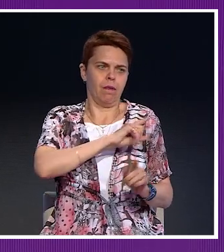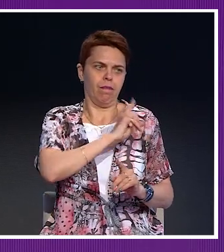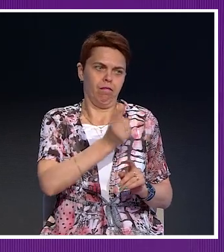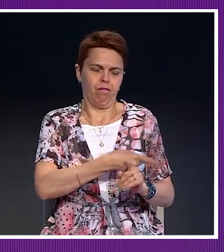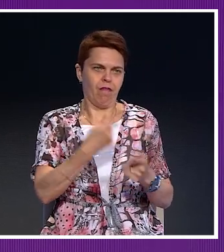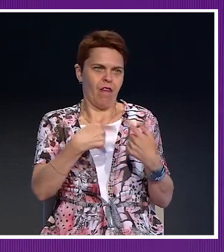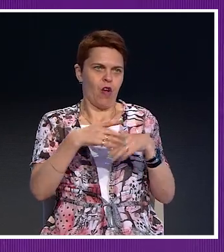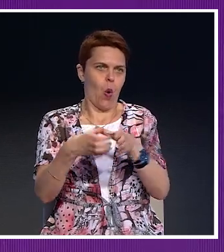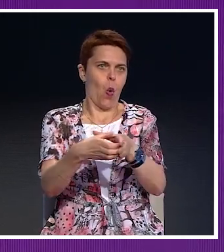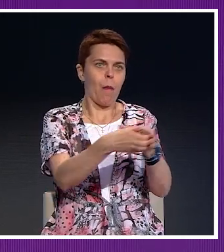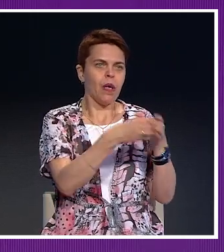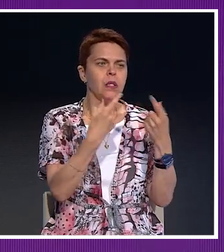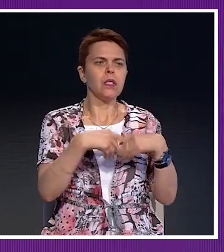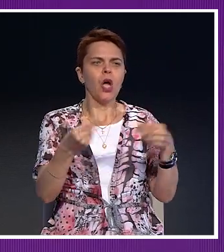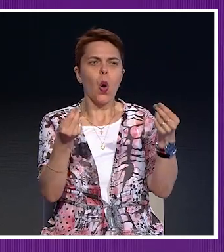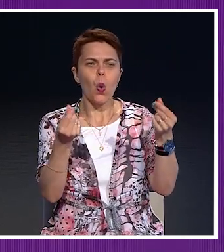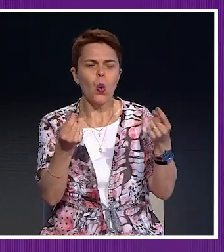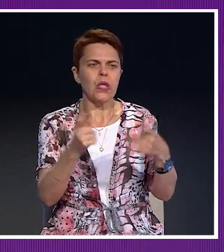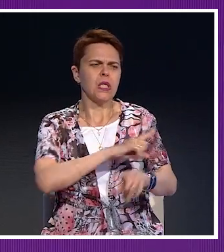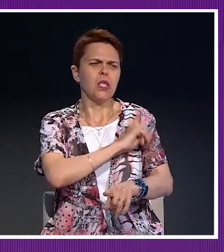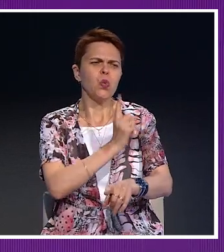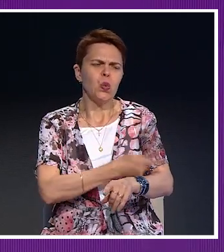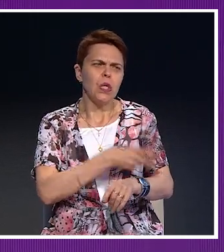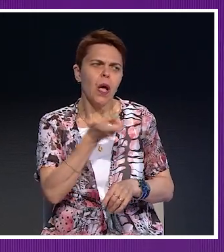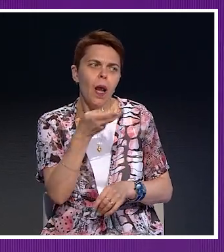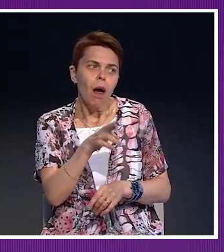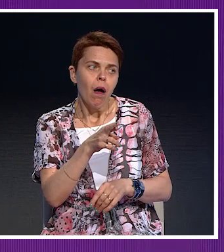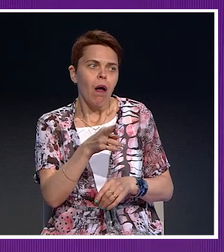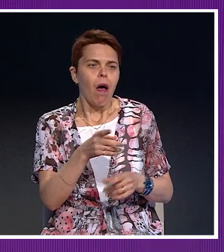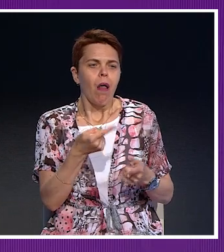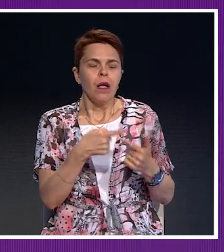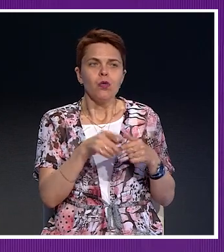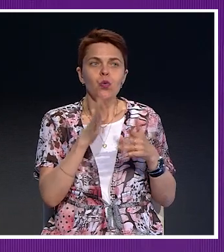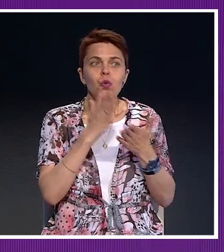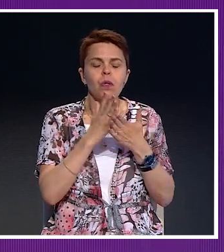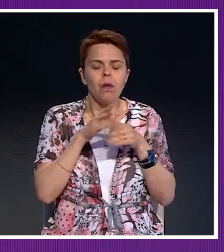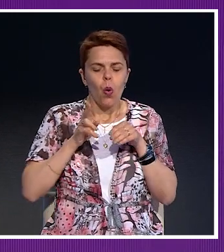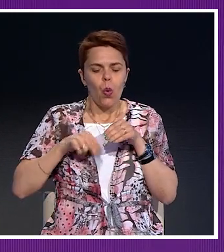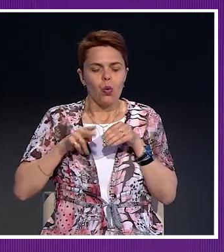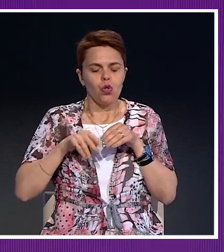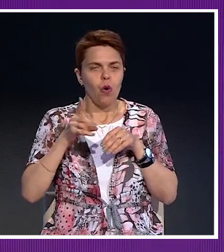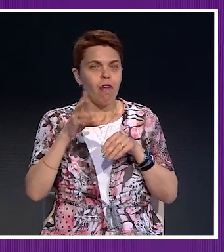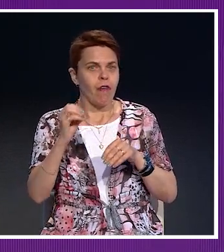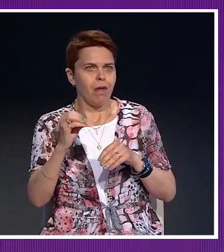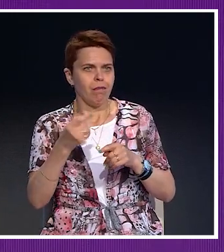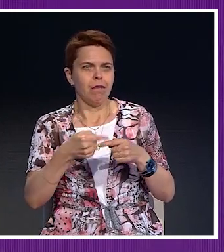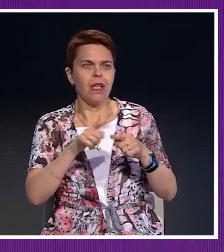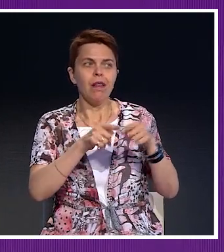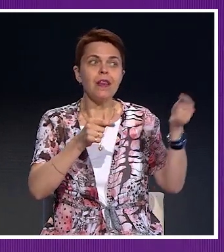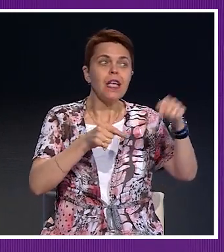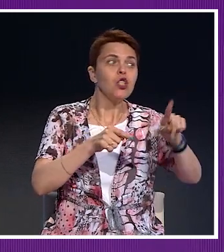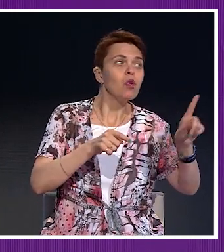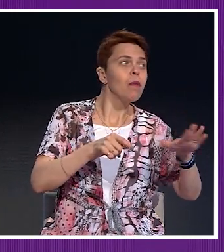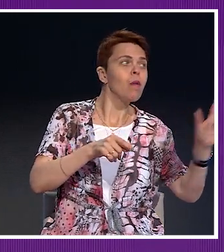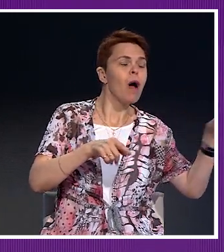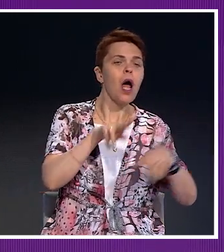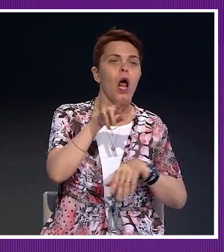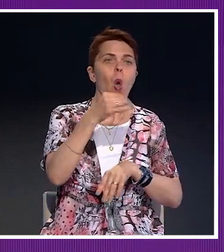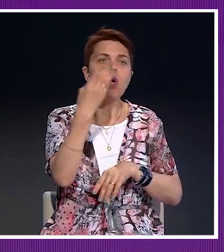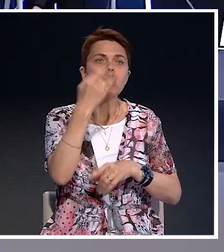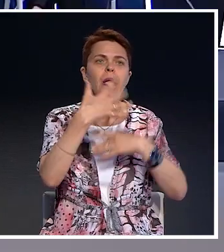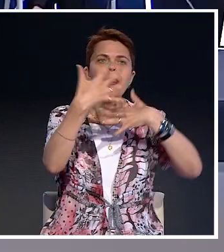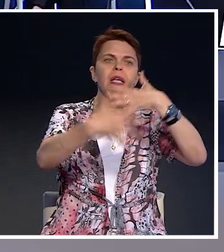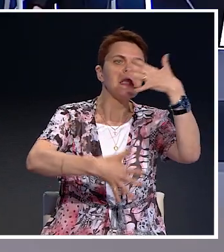кампанію. Це, звичайно, і гроші, це, звичайно, зусилля. Але тут ключове – це, напевно, те, про що почав говорити Льоша,